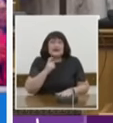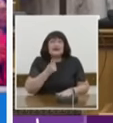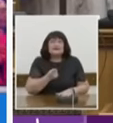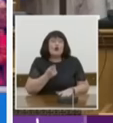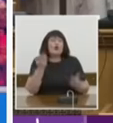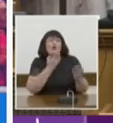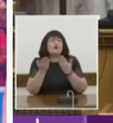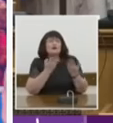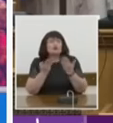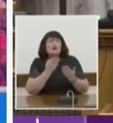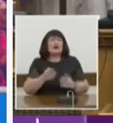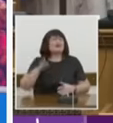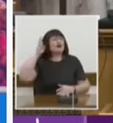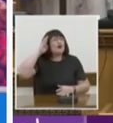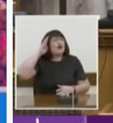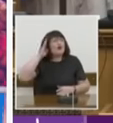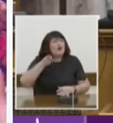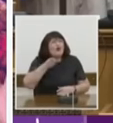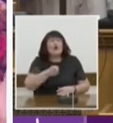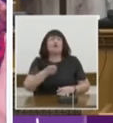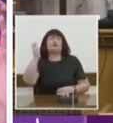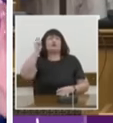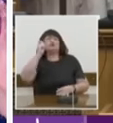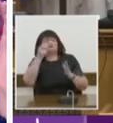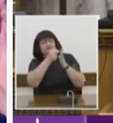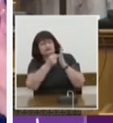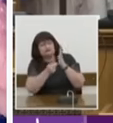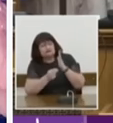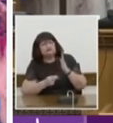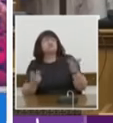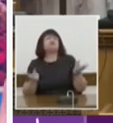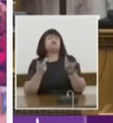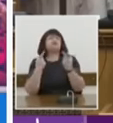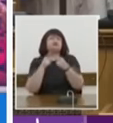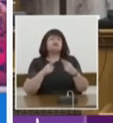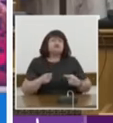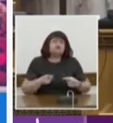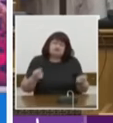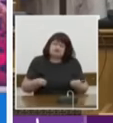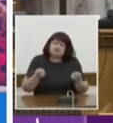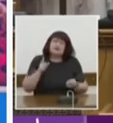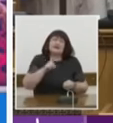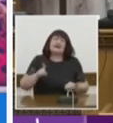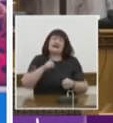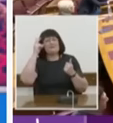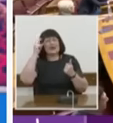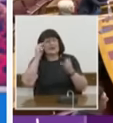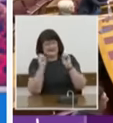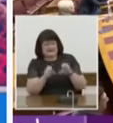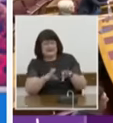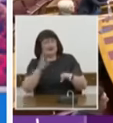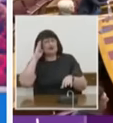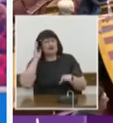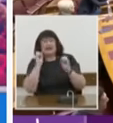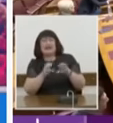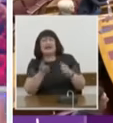πολιτικής μιλάει για παρακαταθήκη του ανδρέου παπανδρέου μιλάει για παρακαταθήκη του ανδρέα του αλέξη τσίπρα μιλάει για πατριωτική αριστερά η αριστερά